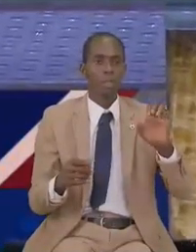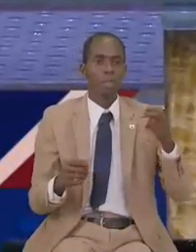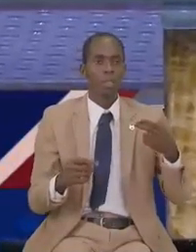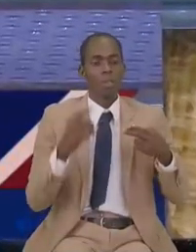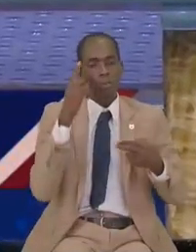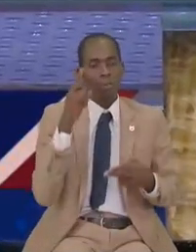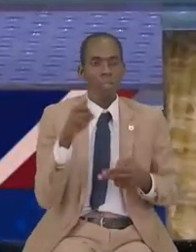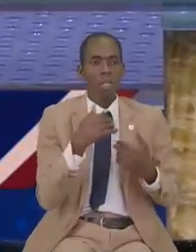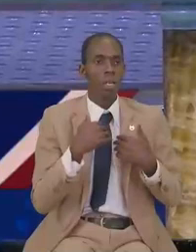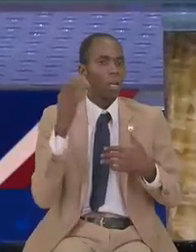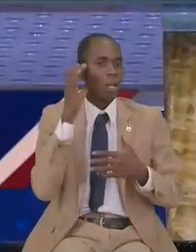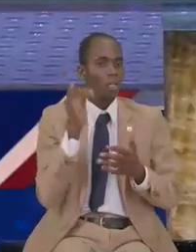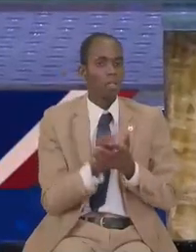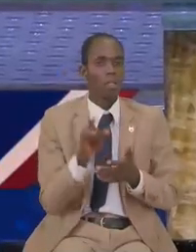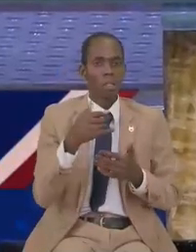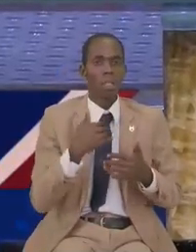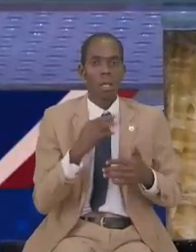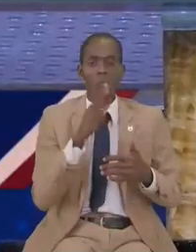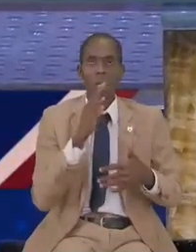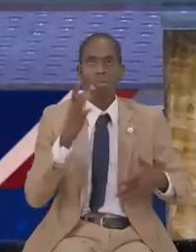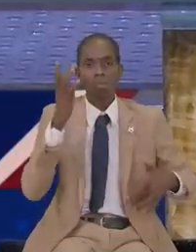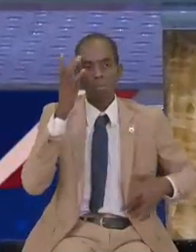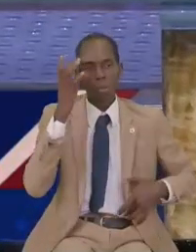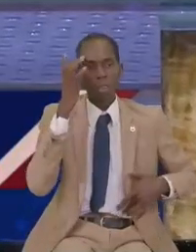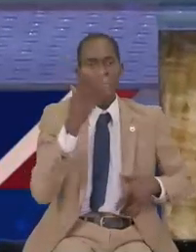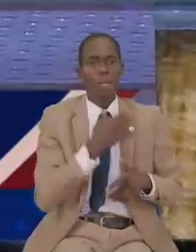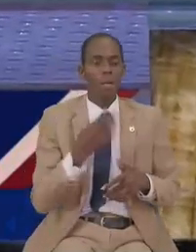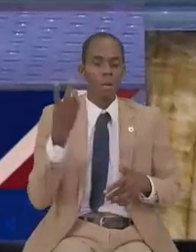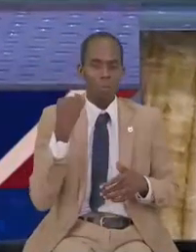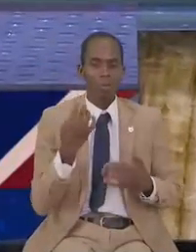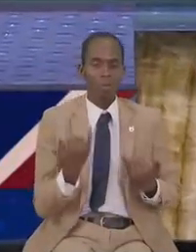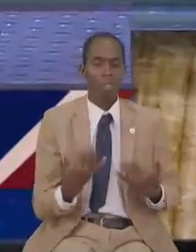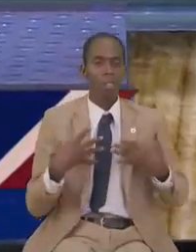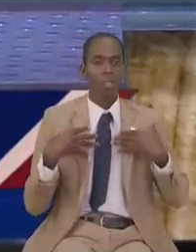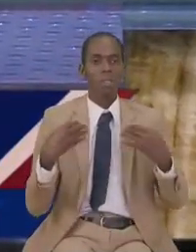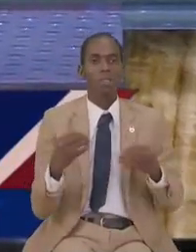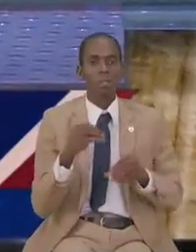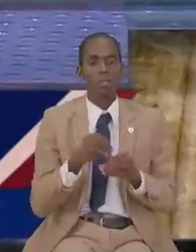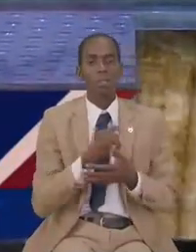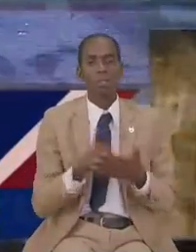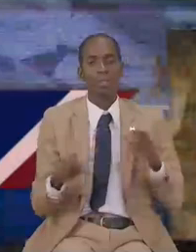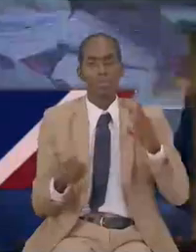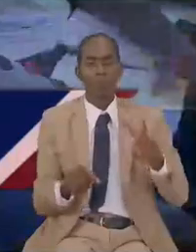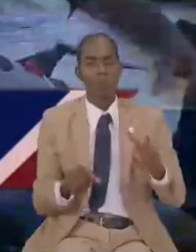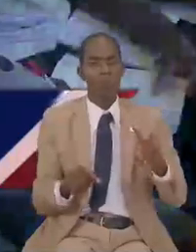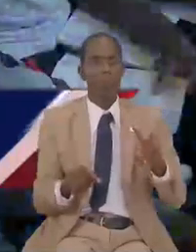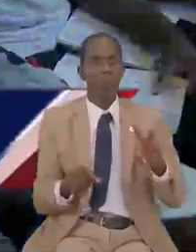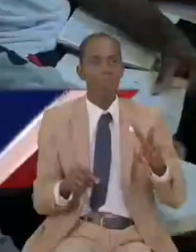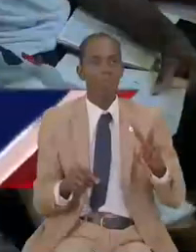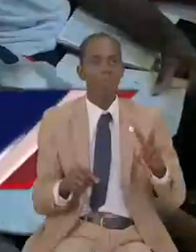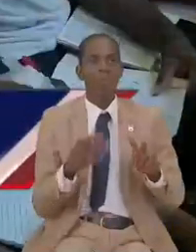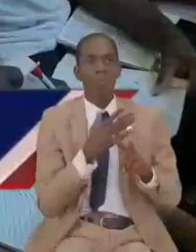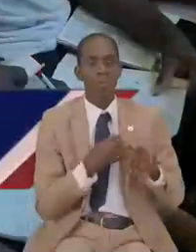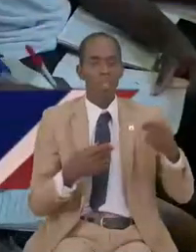avait appris sa maladie et son rétablissement. Voilà le verset 2.